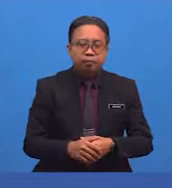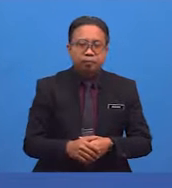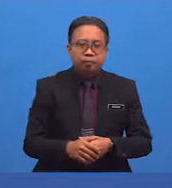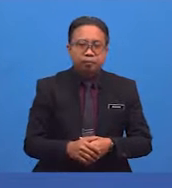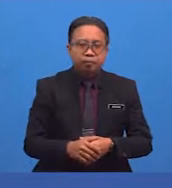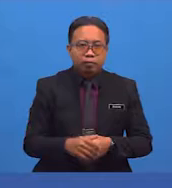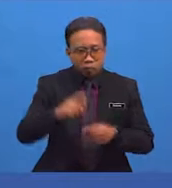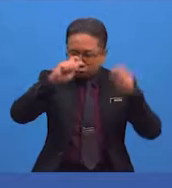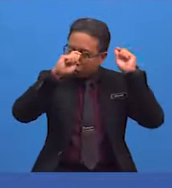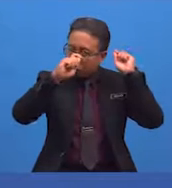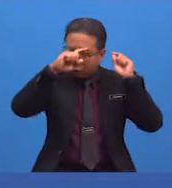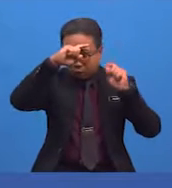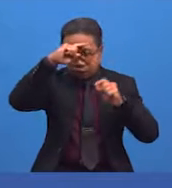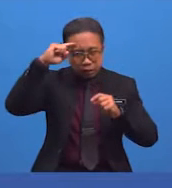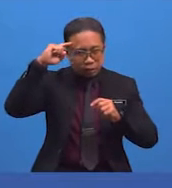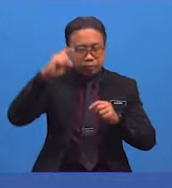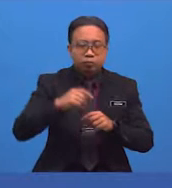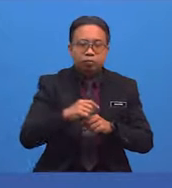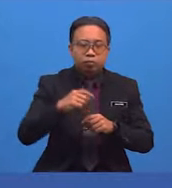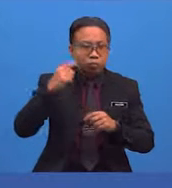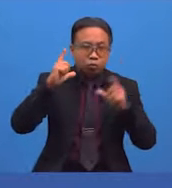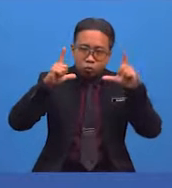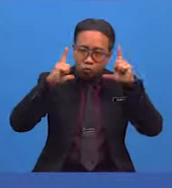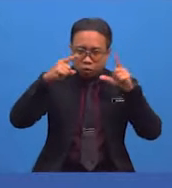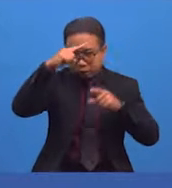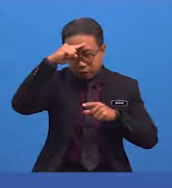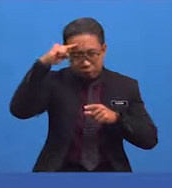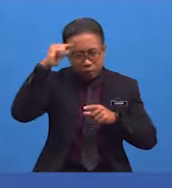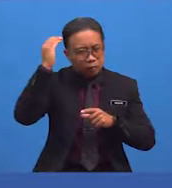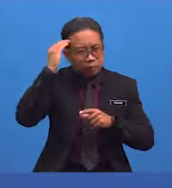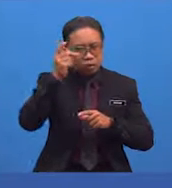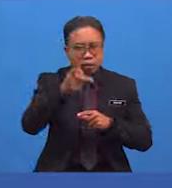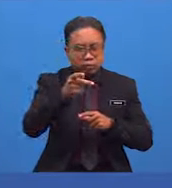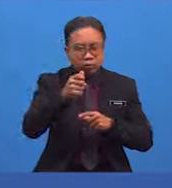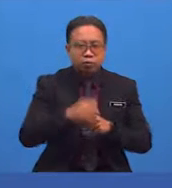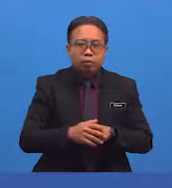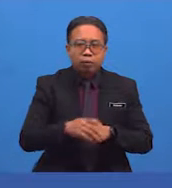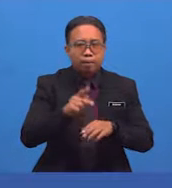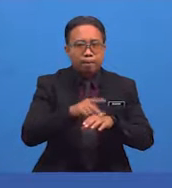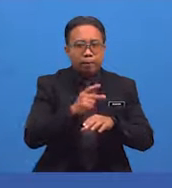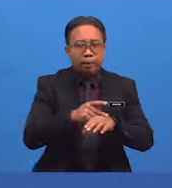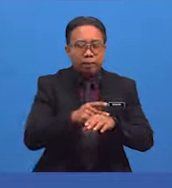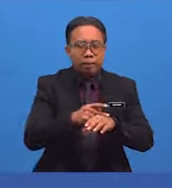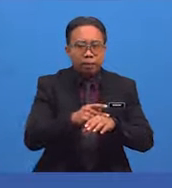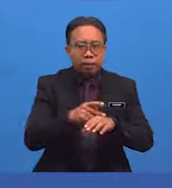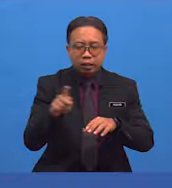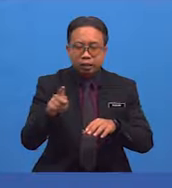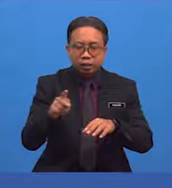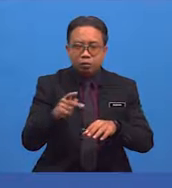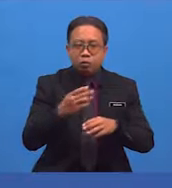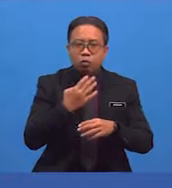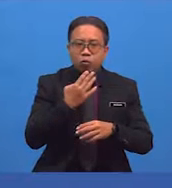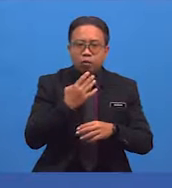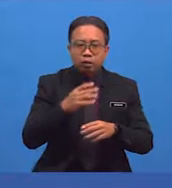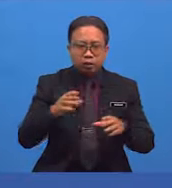Topi hitam? Tudung hitam? Tahukah kamu, memakai pakaian yang gelap semasa